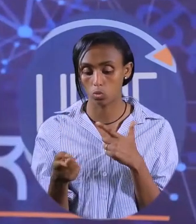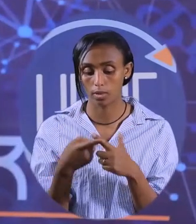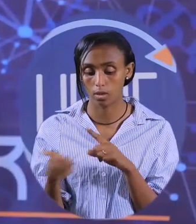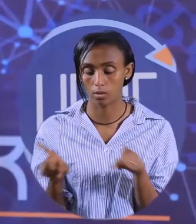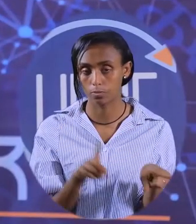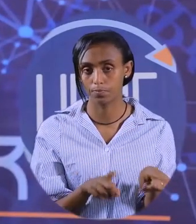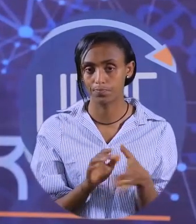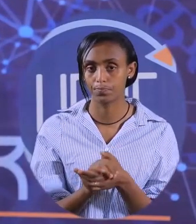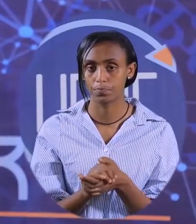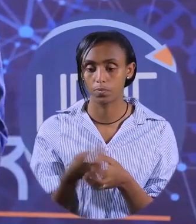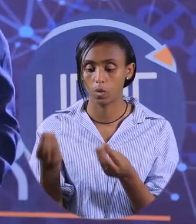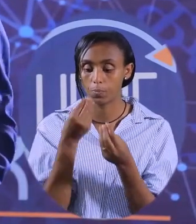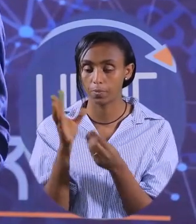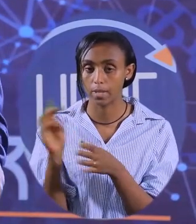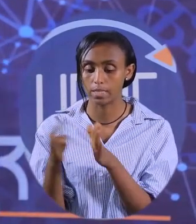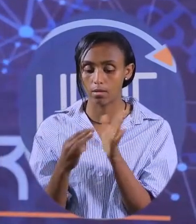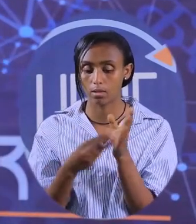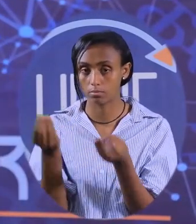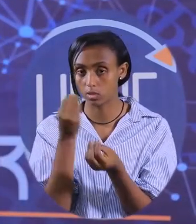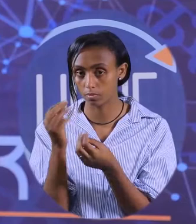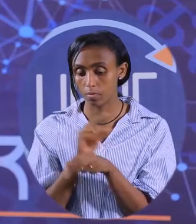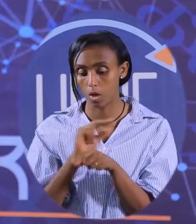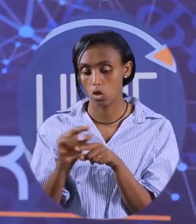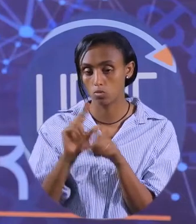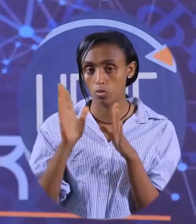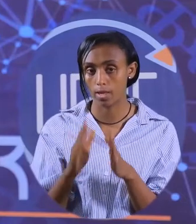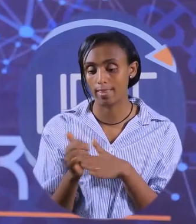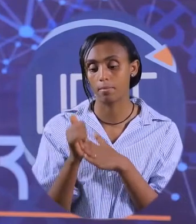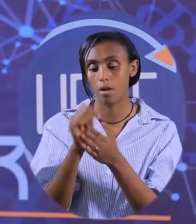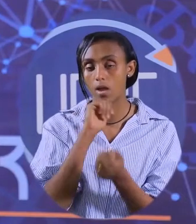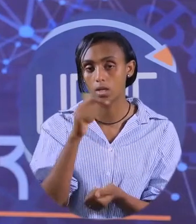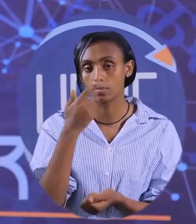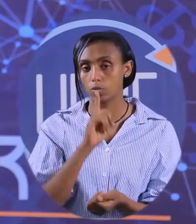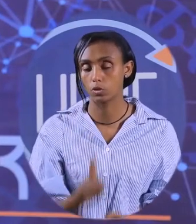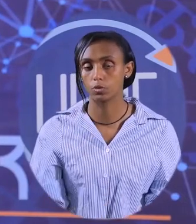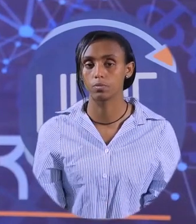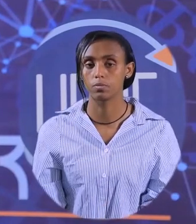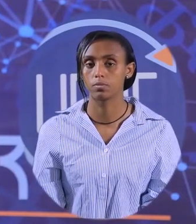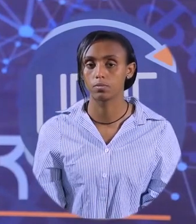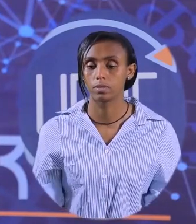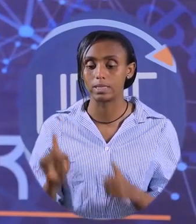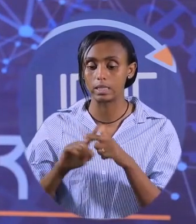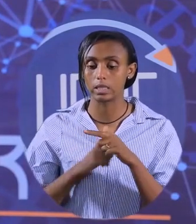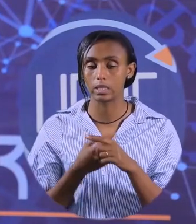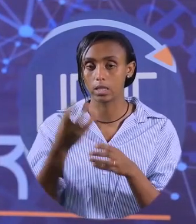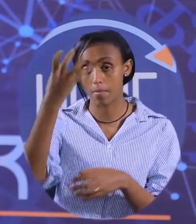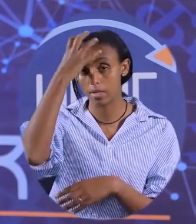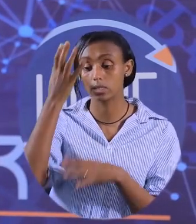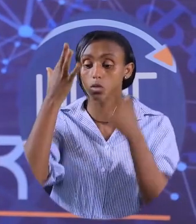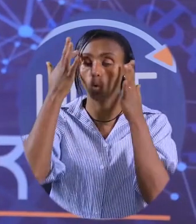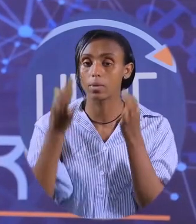ሁለተኛ ምግብና ሥርዓተ ምግብ በባለሙያ እየተመራ አይደለም የሚል ነው። እንግዲህ የመንግስት